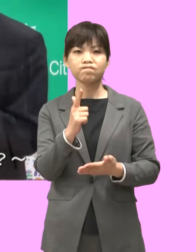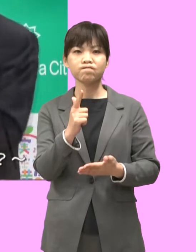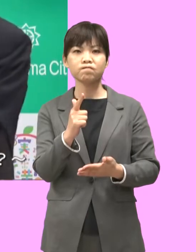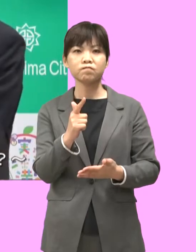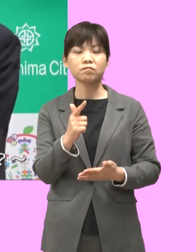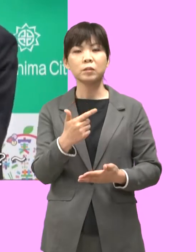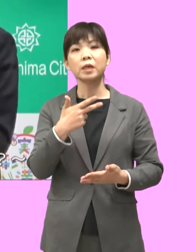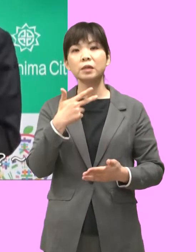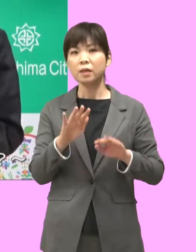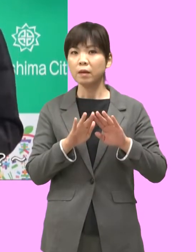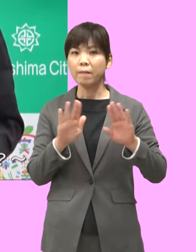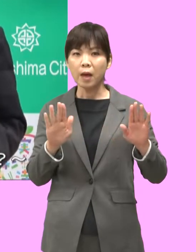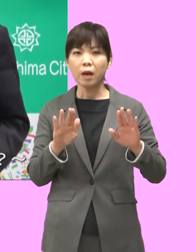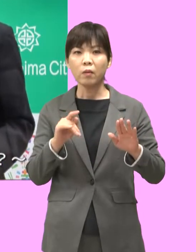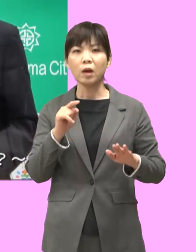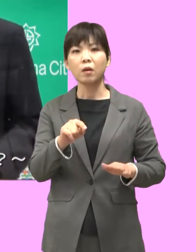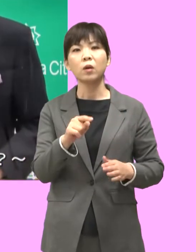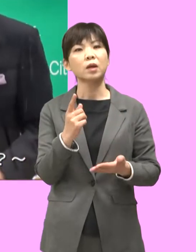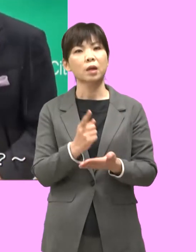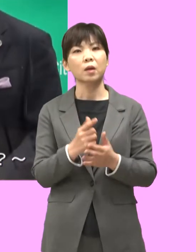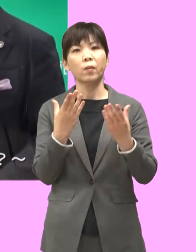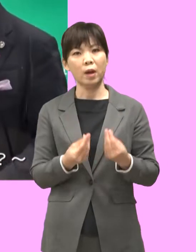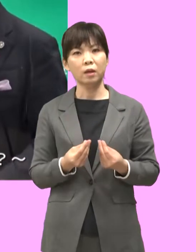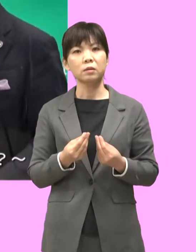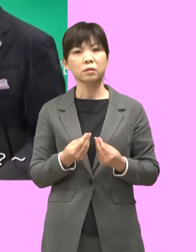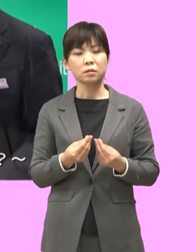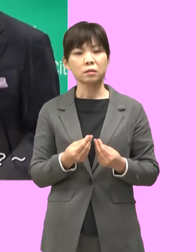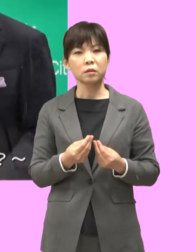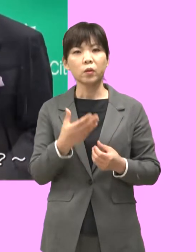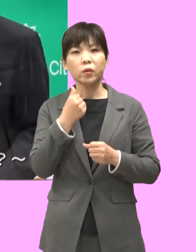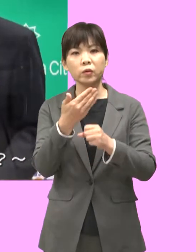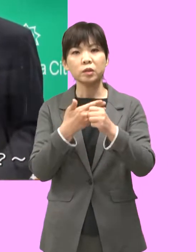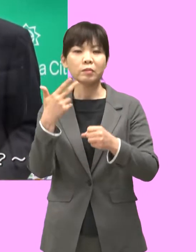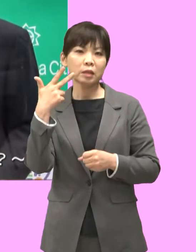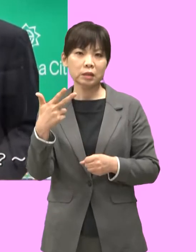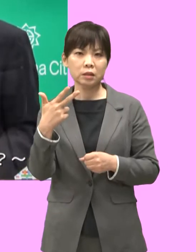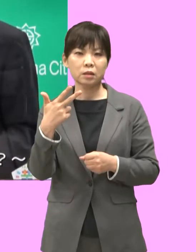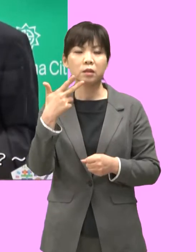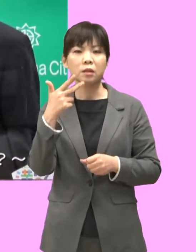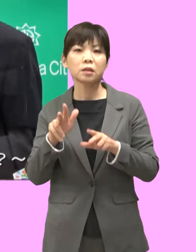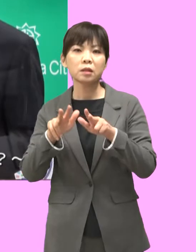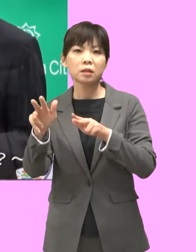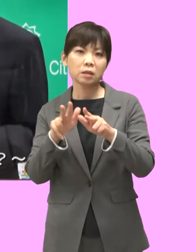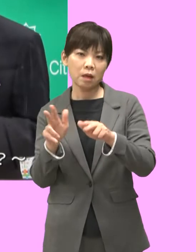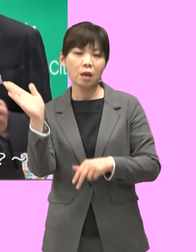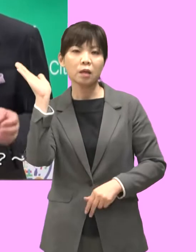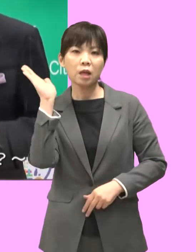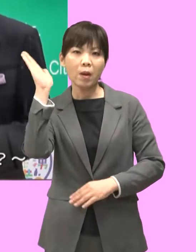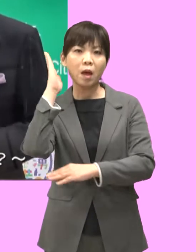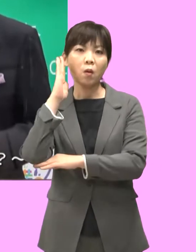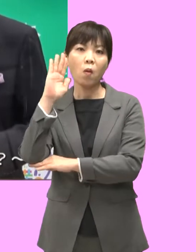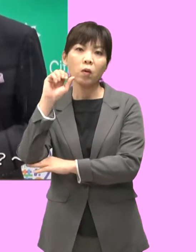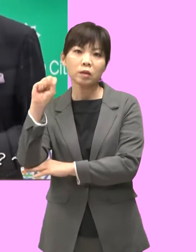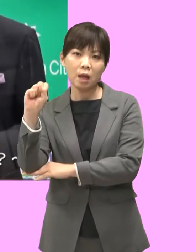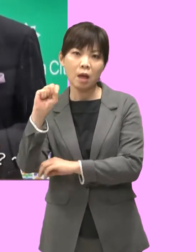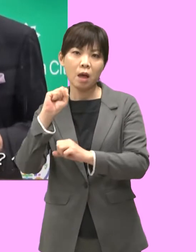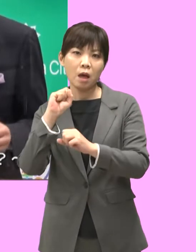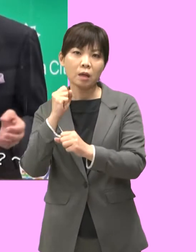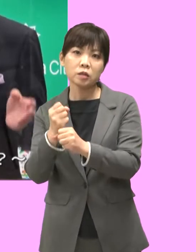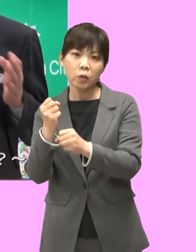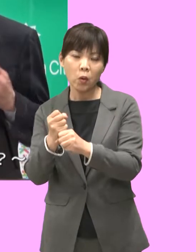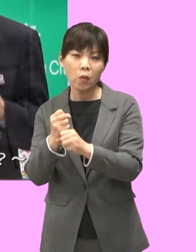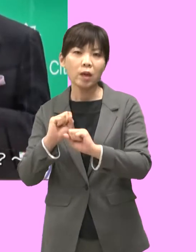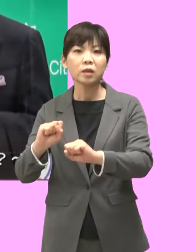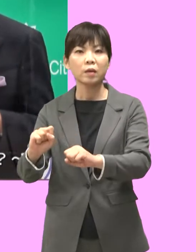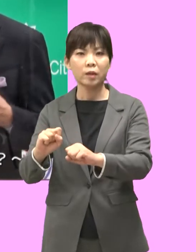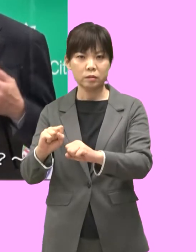設けるのは当面これだけでありますが、福島市では市政出前講座というのを持っていまして、市民の方がグ